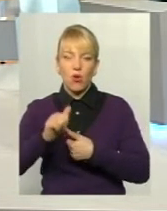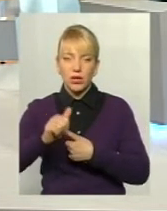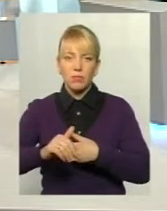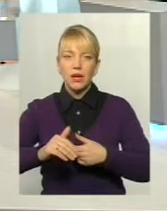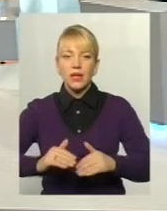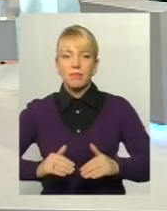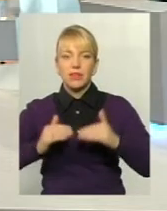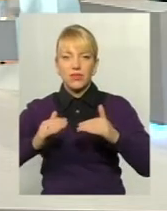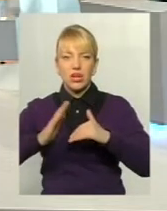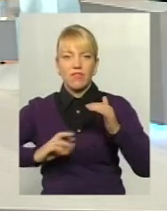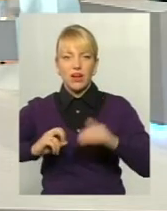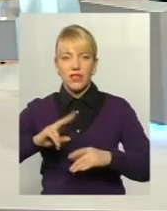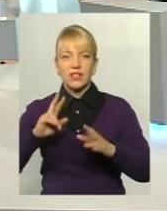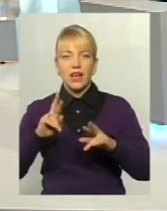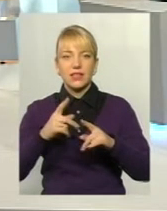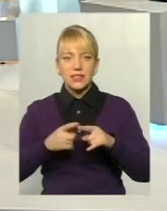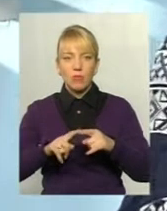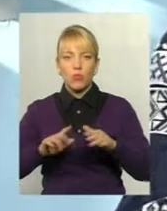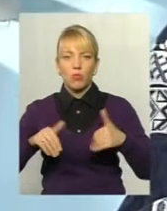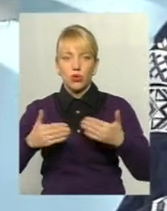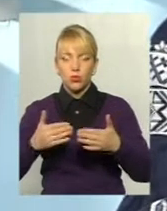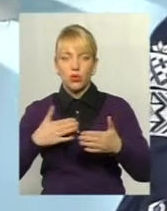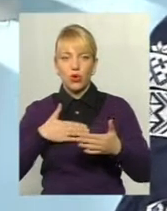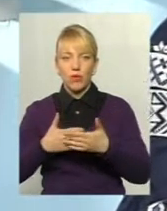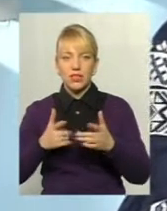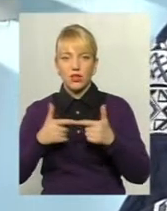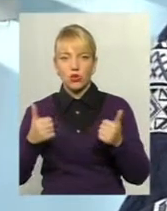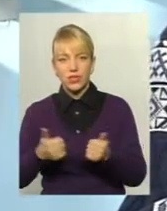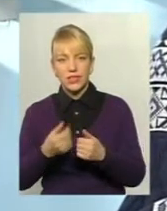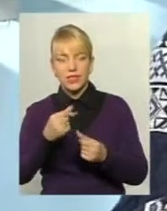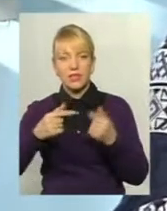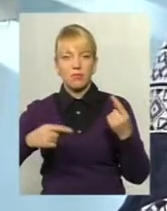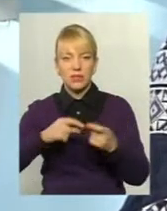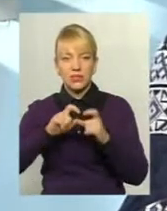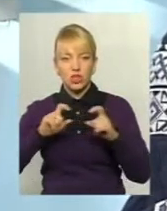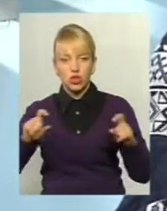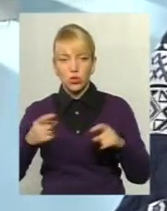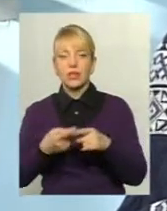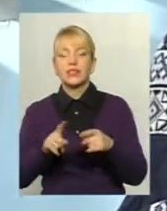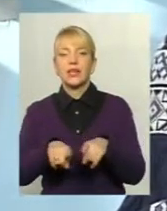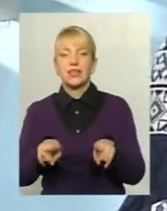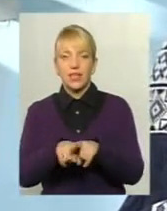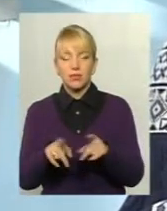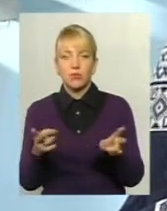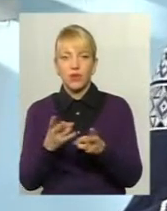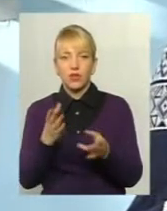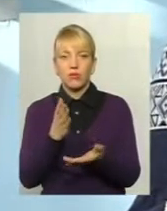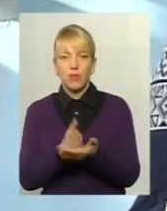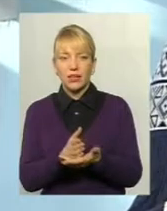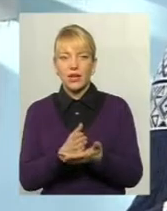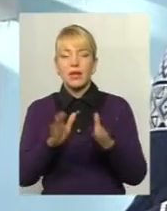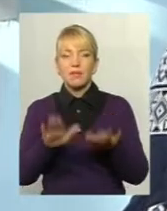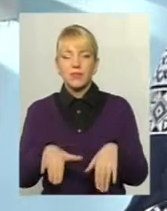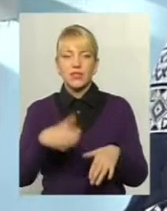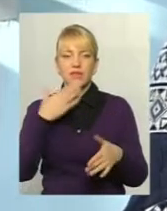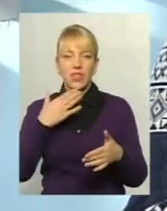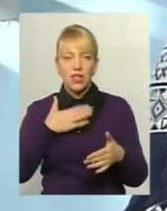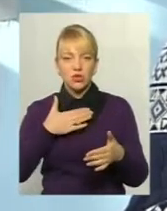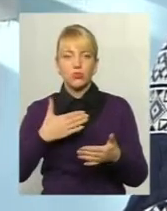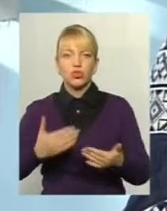це пропонують громадські організації, десь, можливо, бізнес-школи? Це теж повинно мати місце у нашому